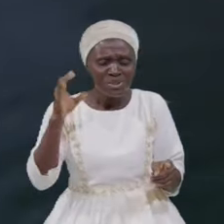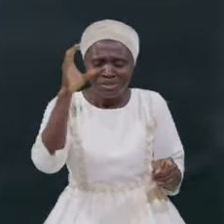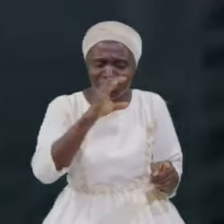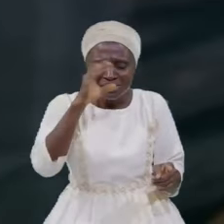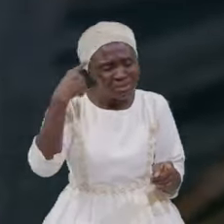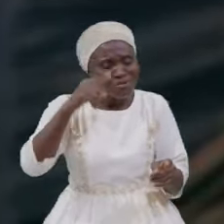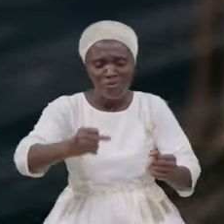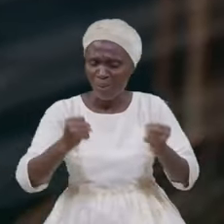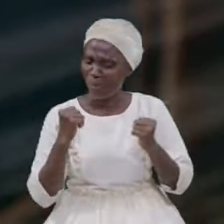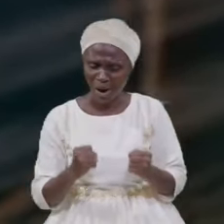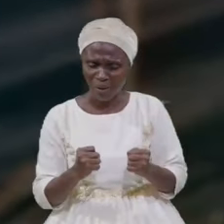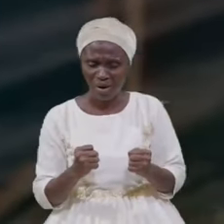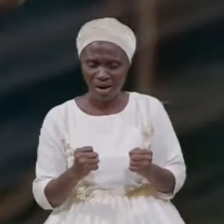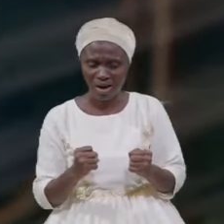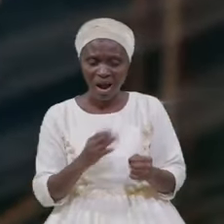sans arrêt.